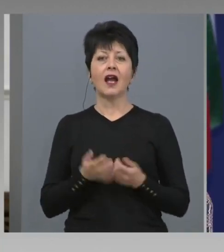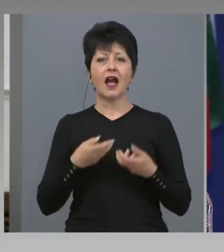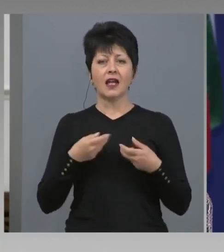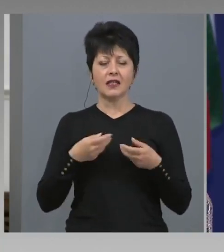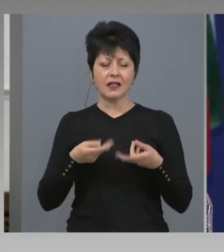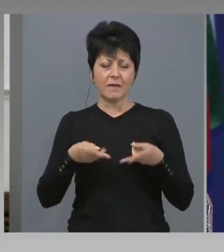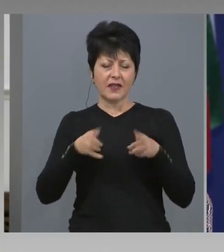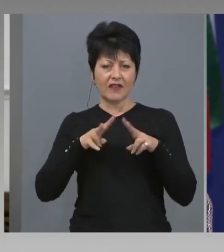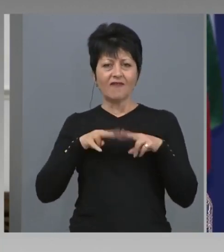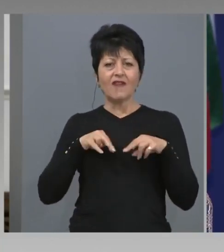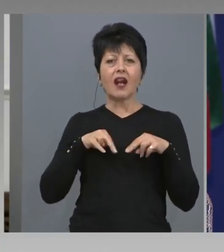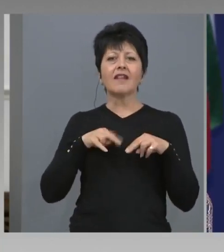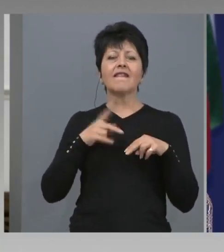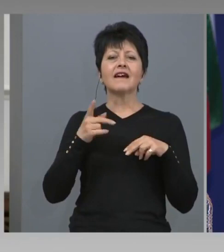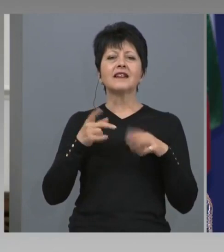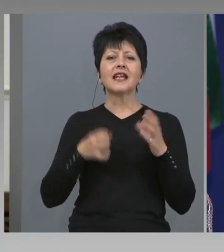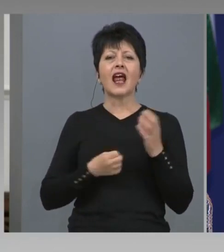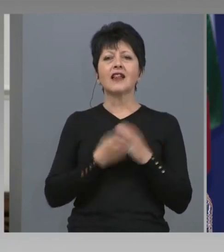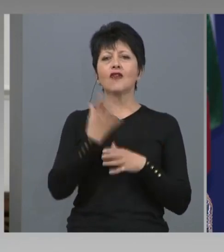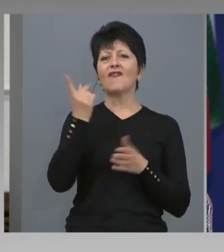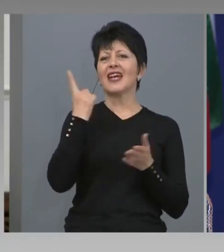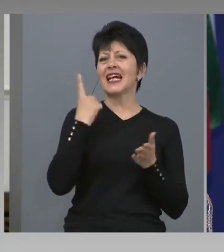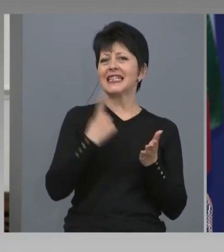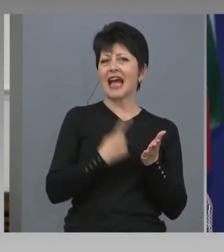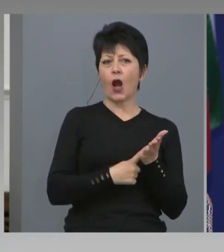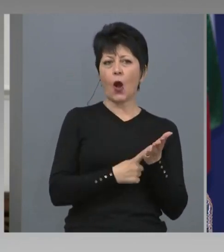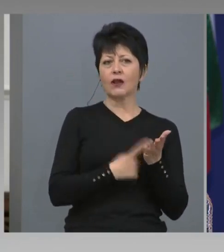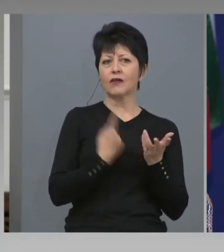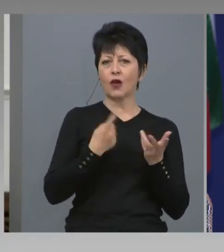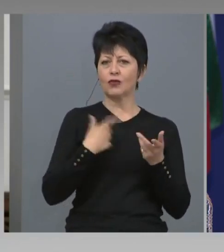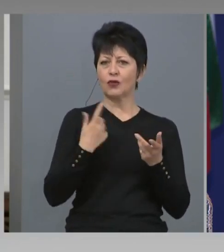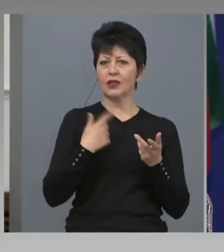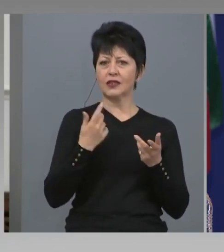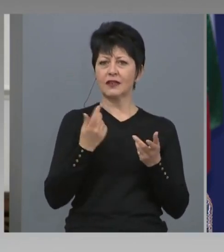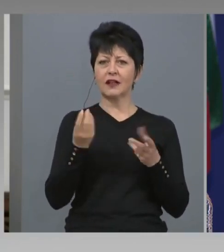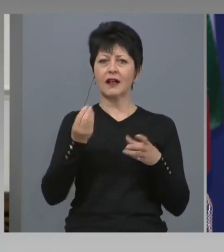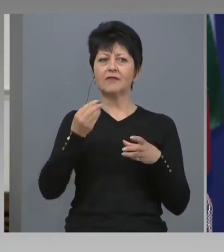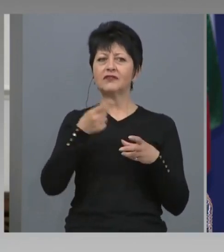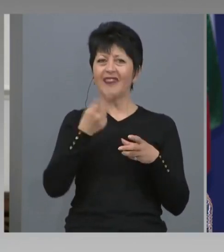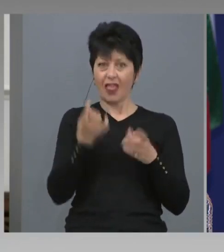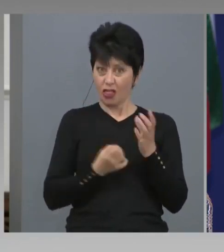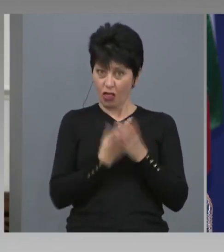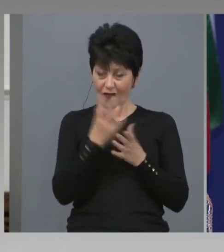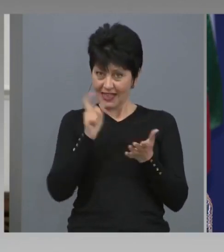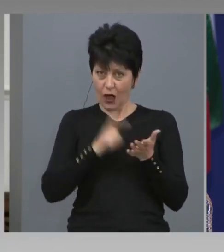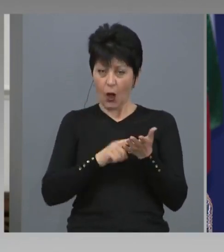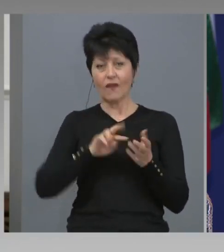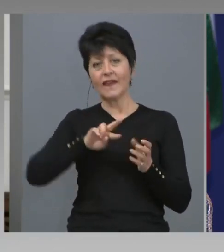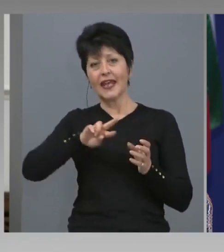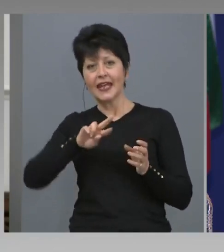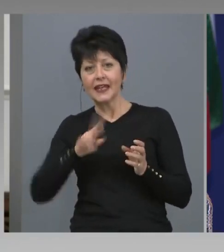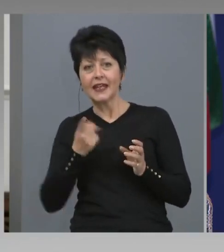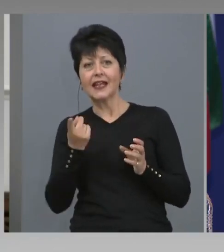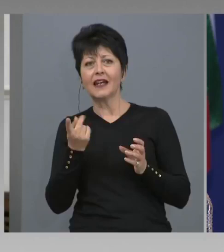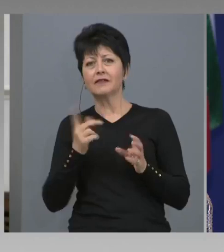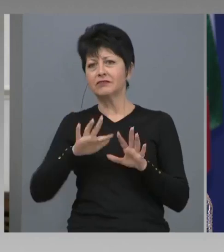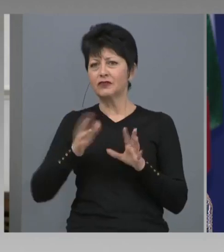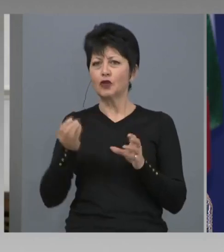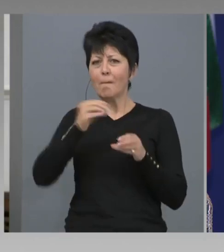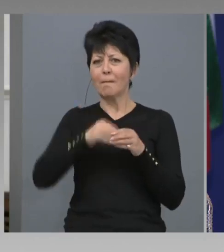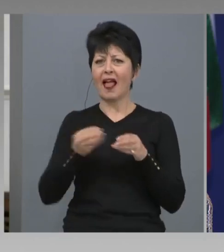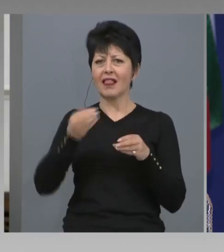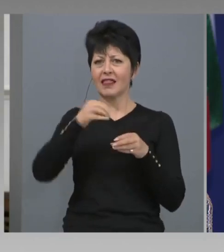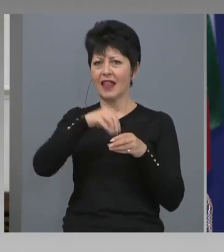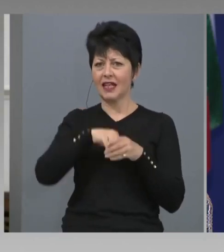се подготвя. Всъщност това е съвсем нов закон или става дума за допълнение и изменение на определени точки, члена в закона